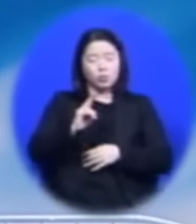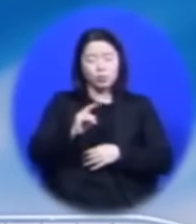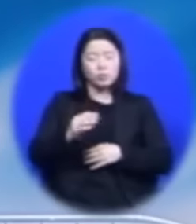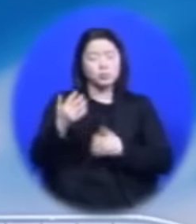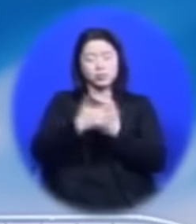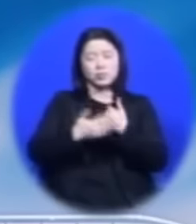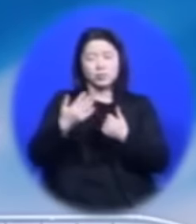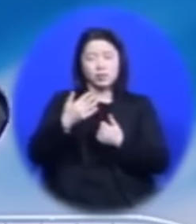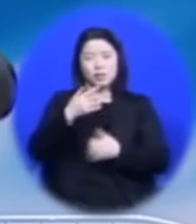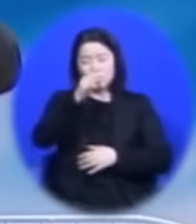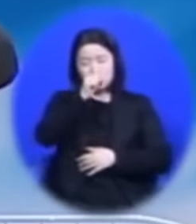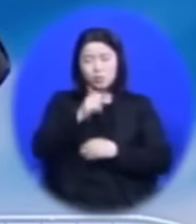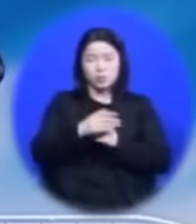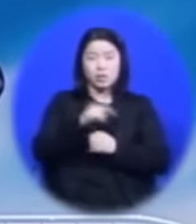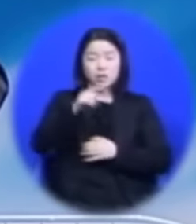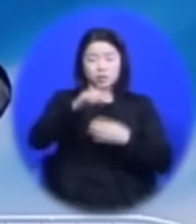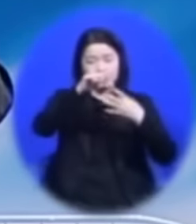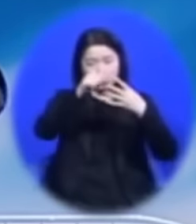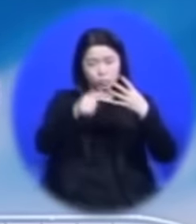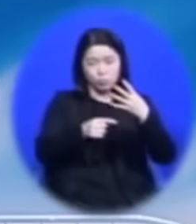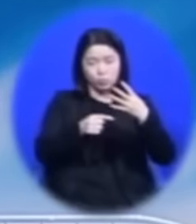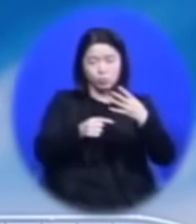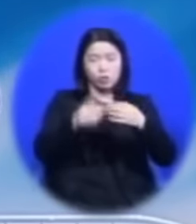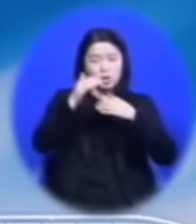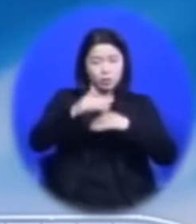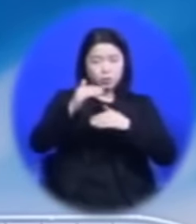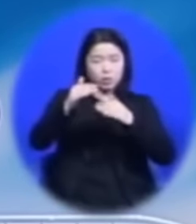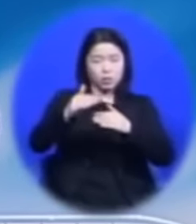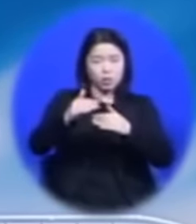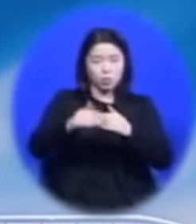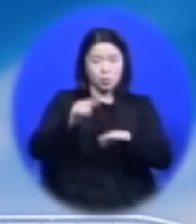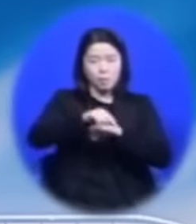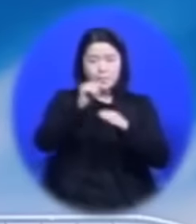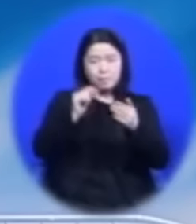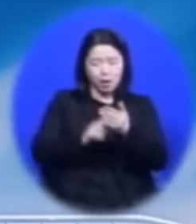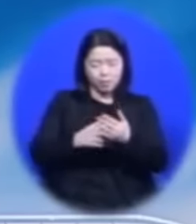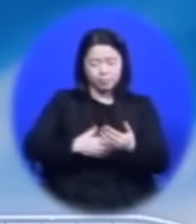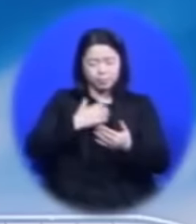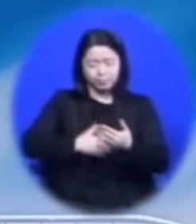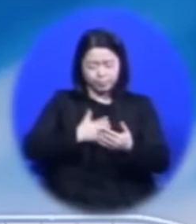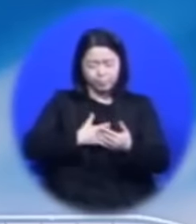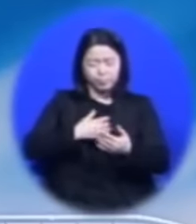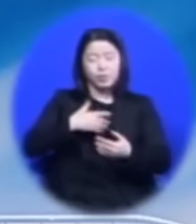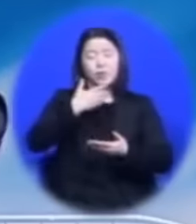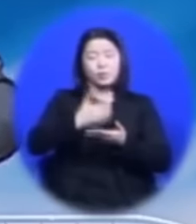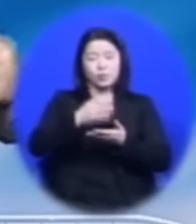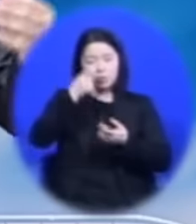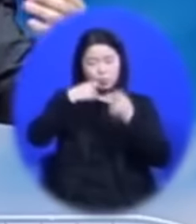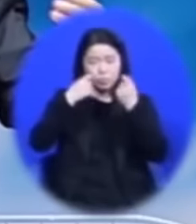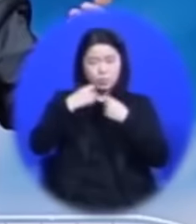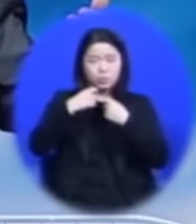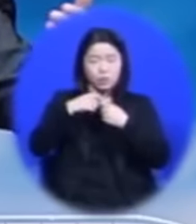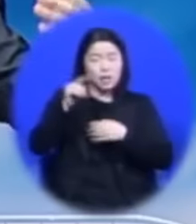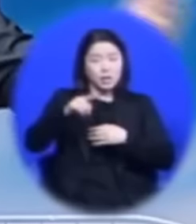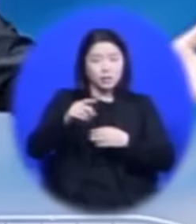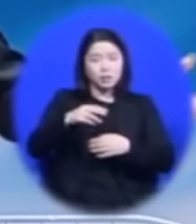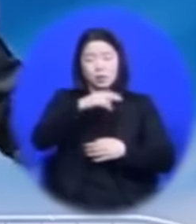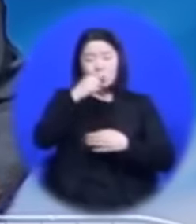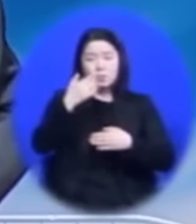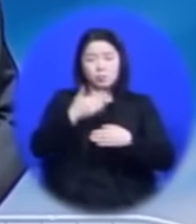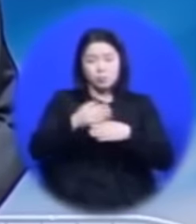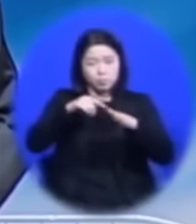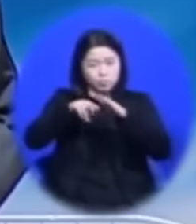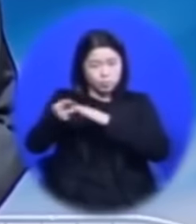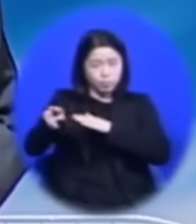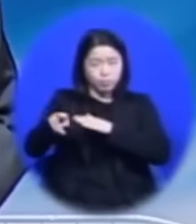은혜로웠어요. 그 순서를 진행하는 동안에 몇 번을 울컥하는 마음으로 울었습니다. 그 탈북 청소년들이 불쌍해서